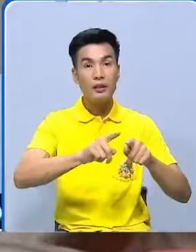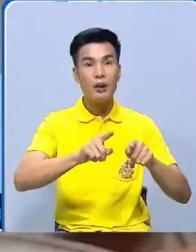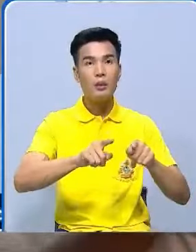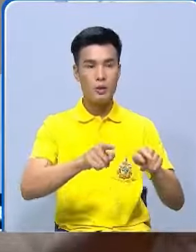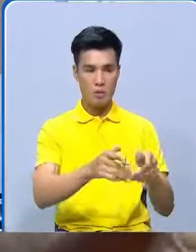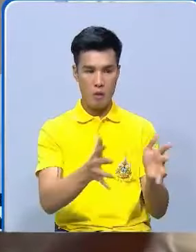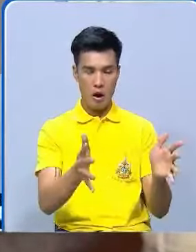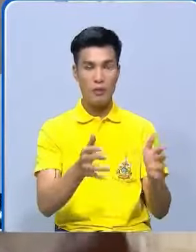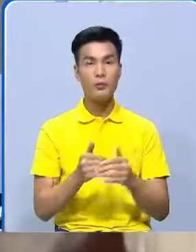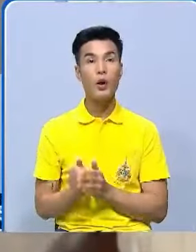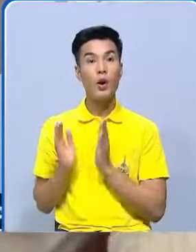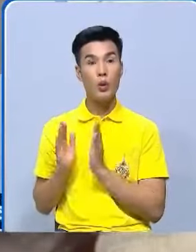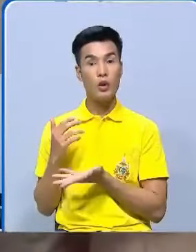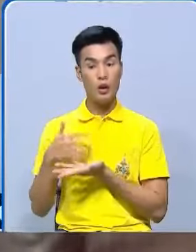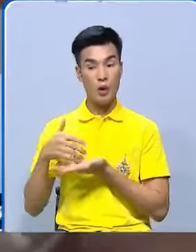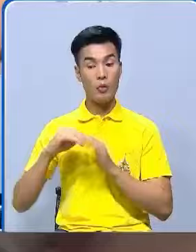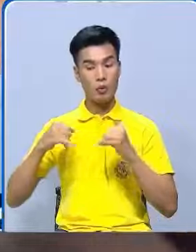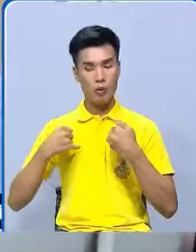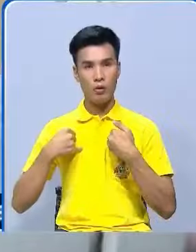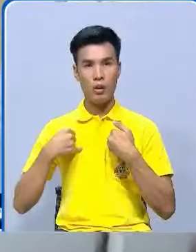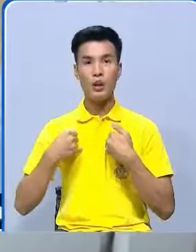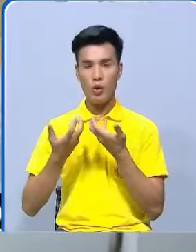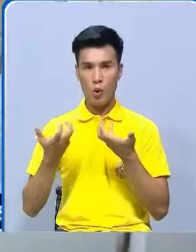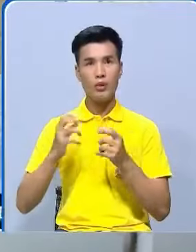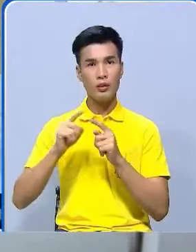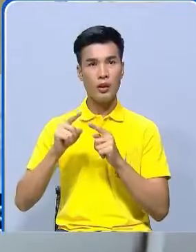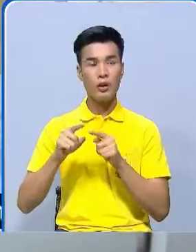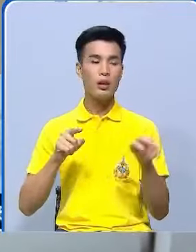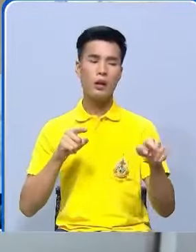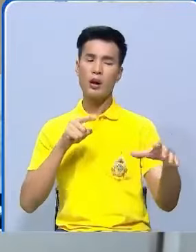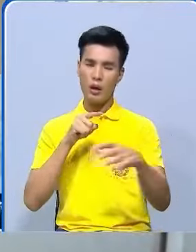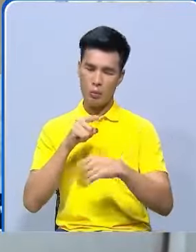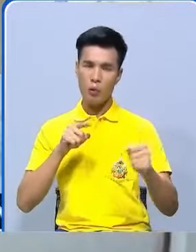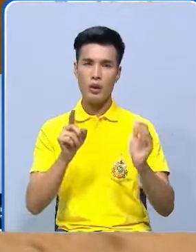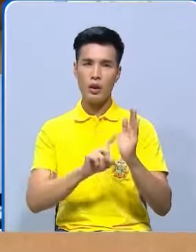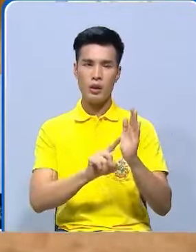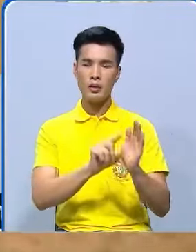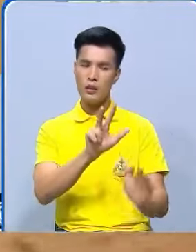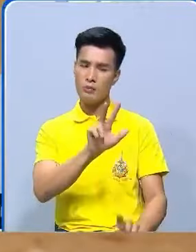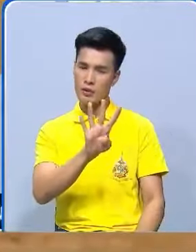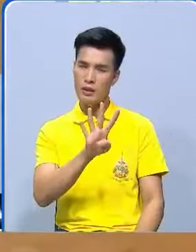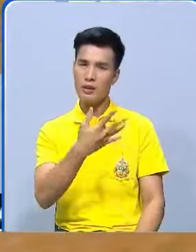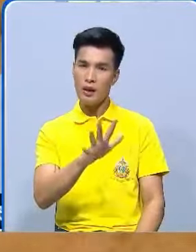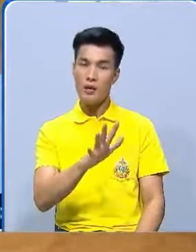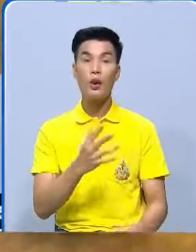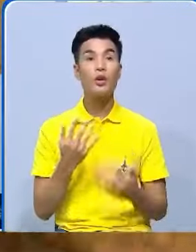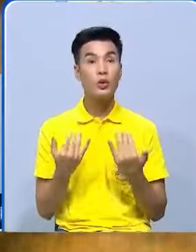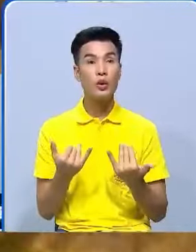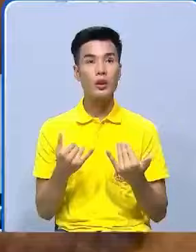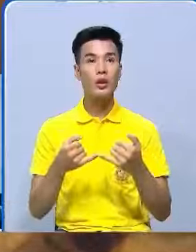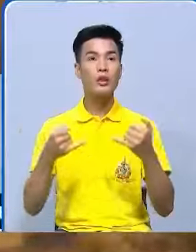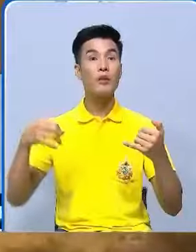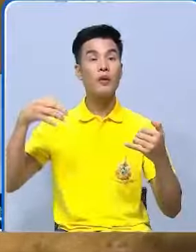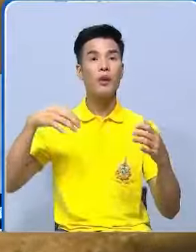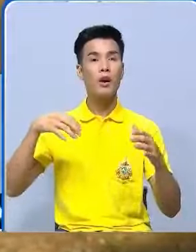นายสัจจาบอกว่าก่อนเกิดเหตุทรัพย์สินในโกดังเนี่ยก็ถูกคนร้ายเข้ามาขโมยประมาณ 3-4 ครั้งแล้วล่าสุดเนี่ยขโมยสายไฟฟ้า